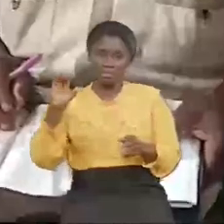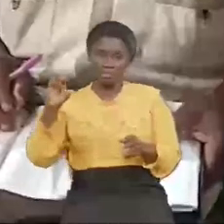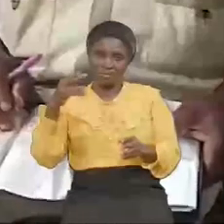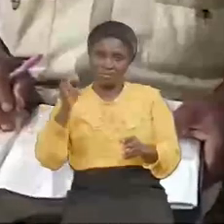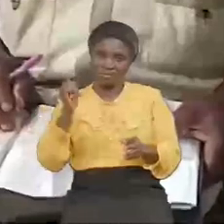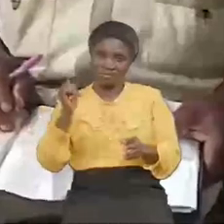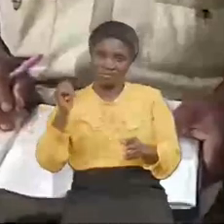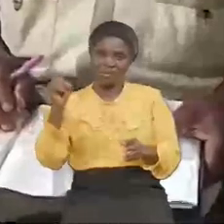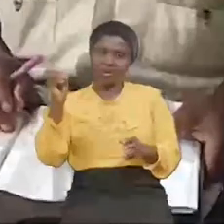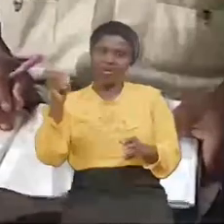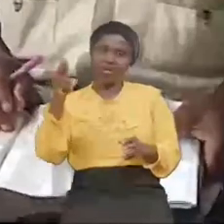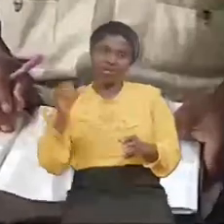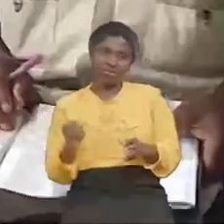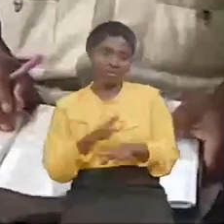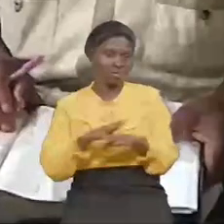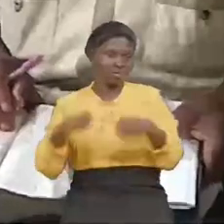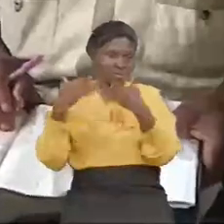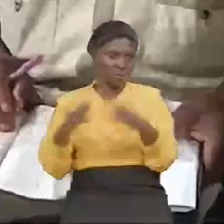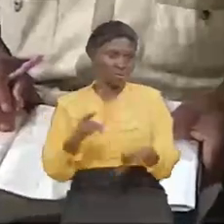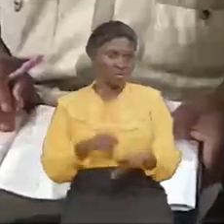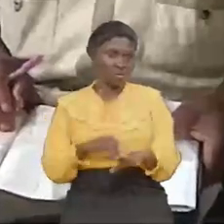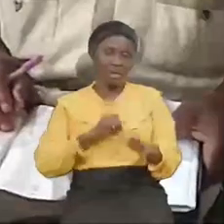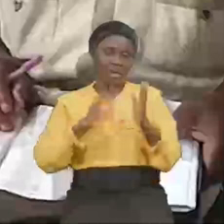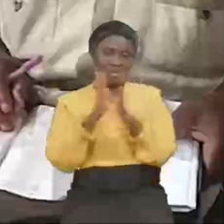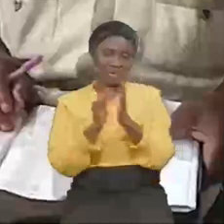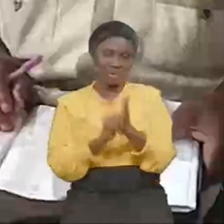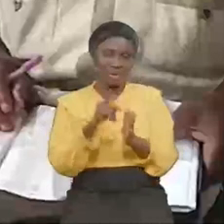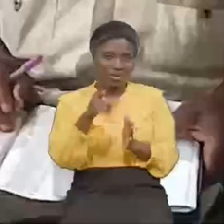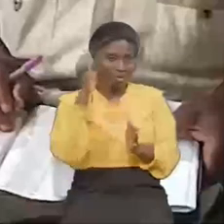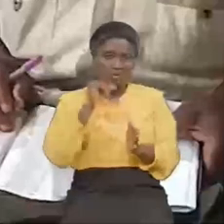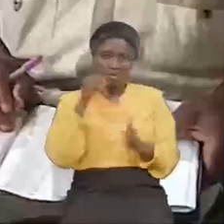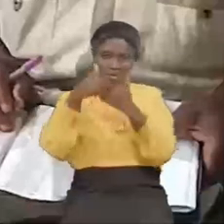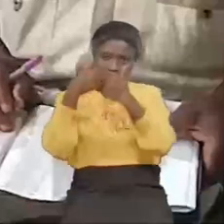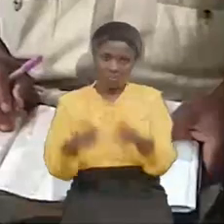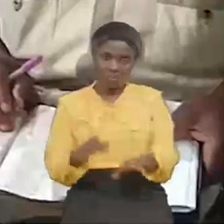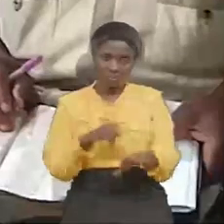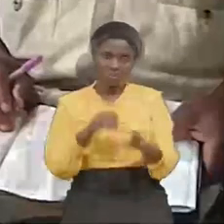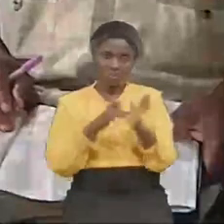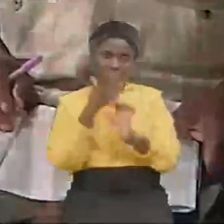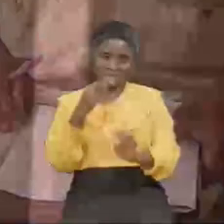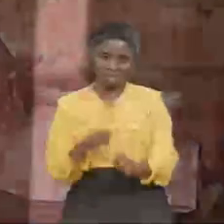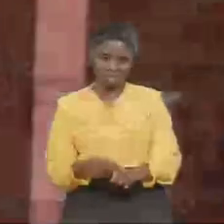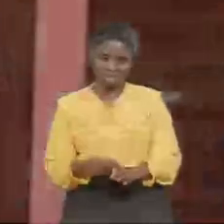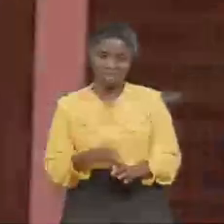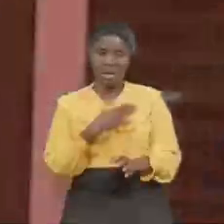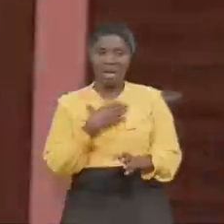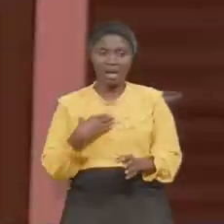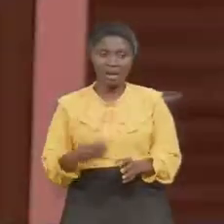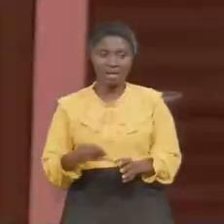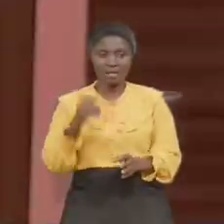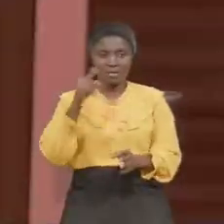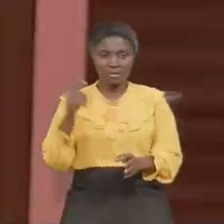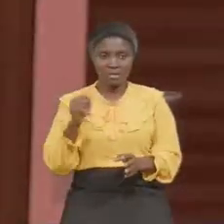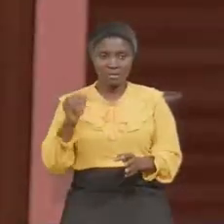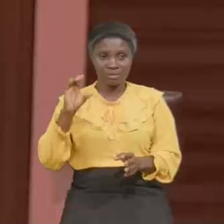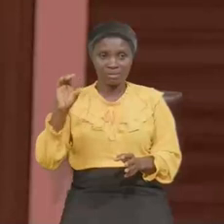temps. Mais Zachée se tenant debout, dit au Seigneur, voici, Seigneur, je donne aux